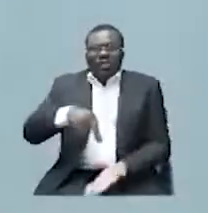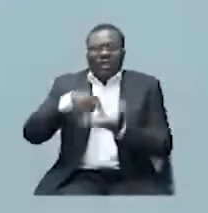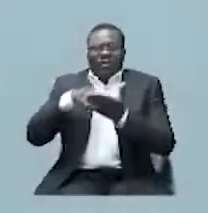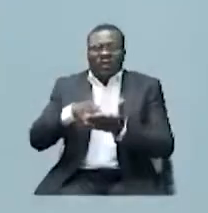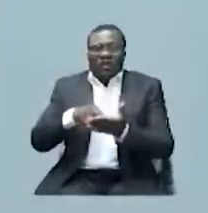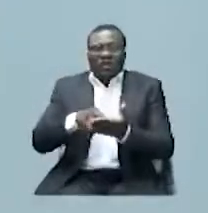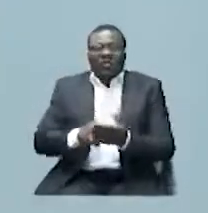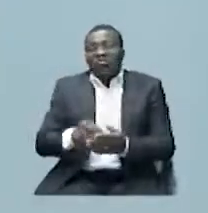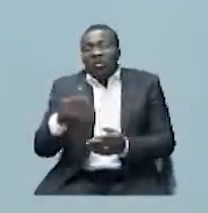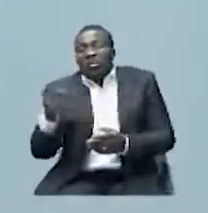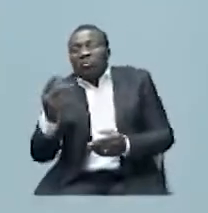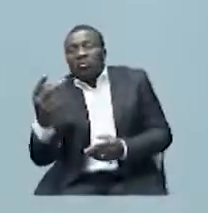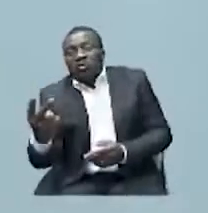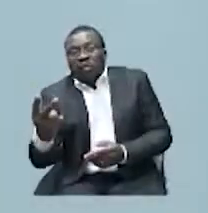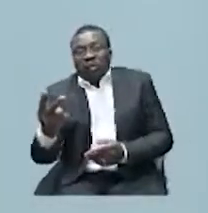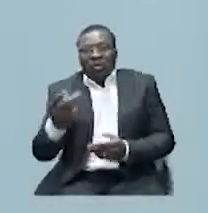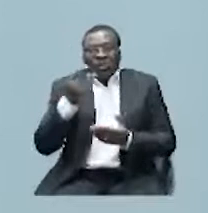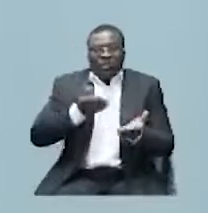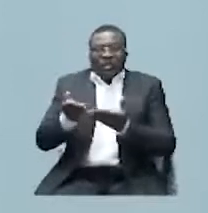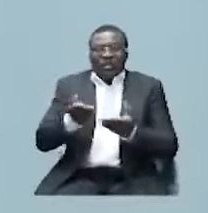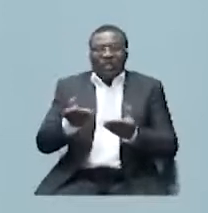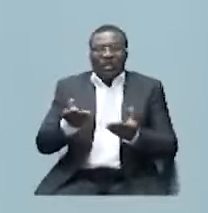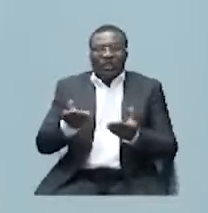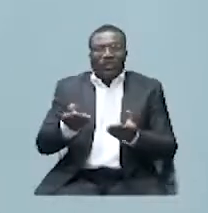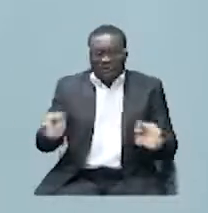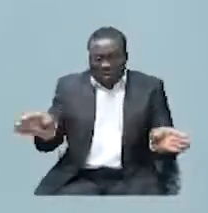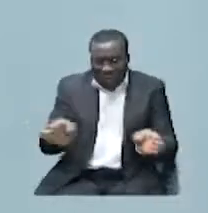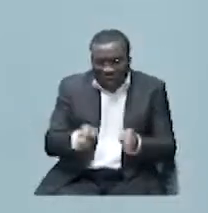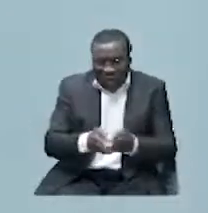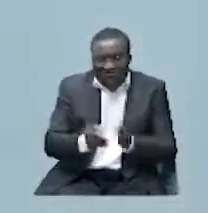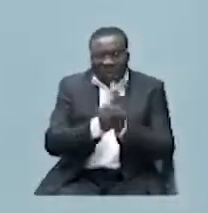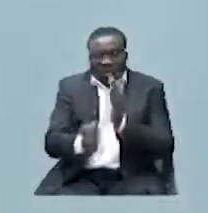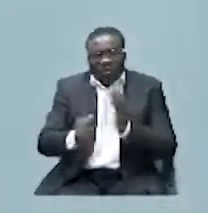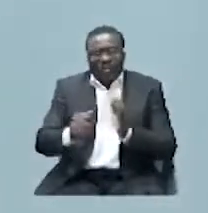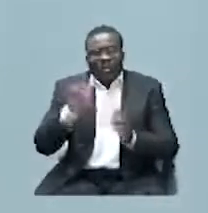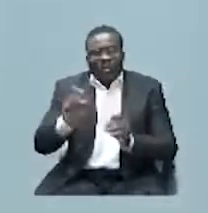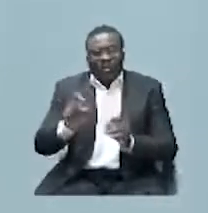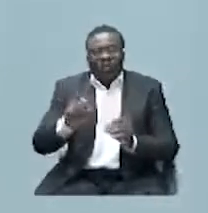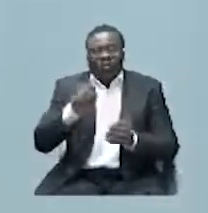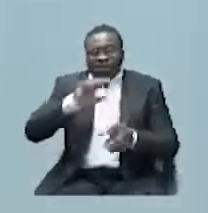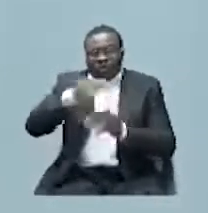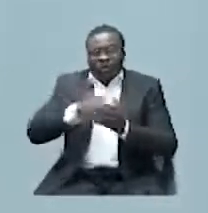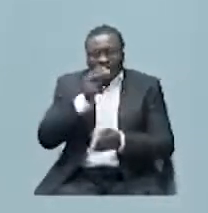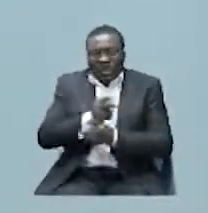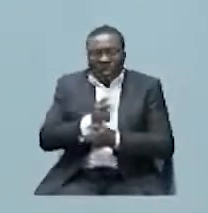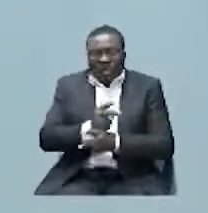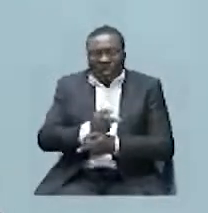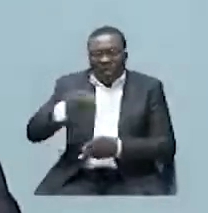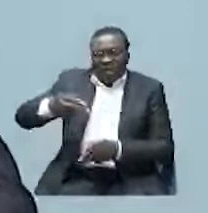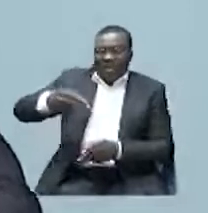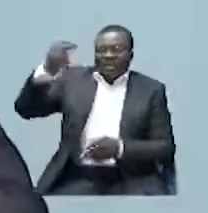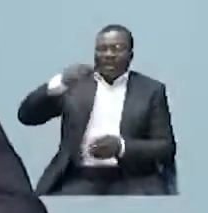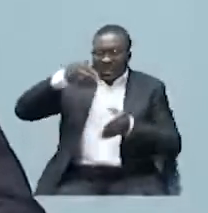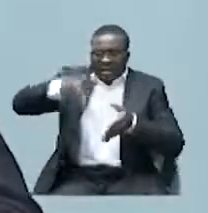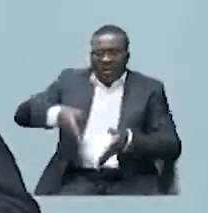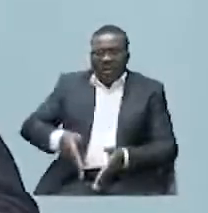une personne ou deux pour siéger dans la cour, afin que cette institution rassemble les compétences qu'il faut, tout en gardant la taille qui lui permettrait